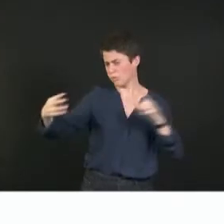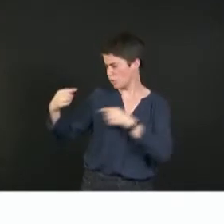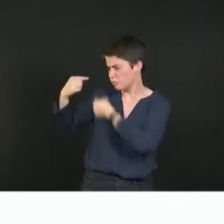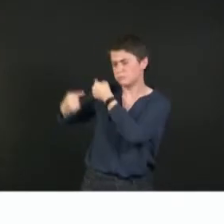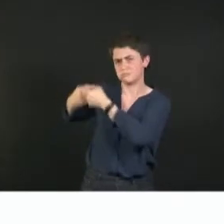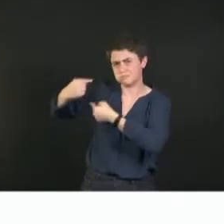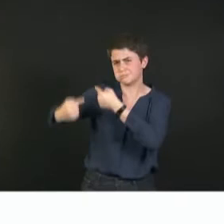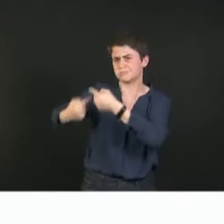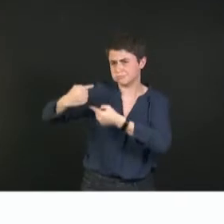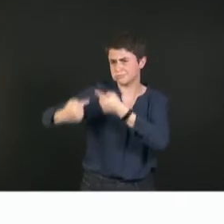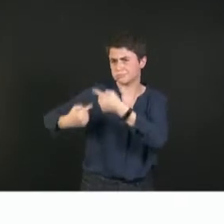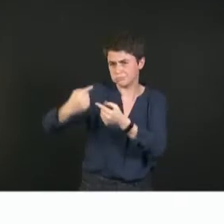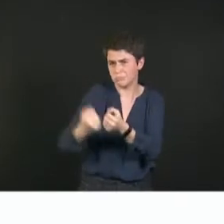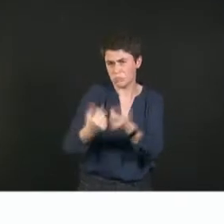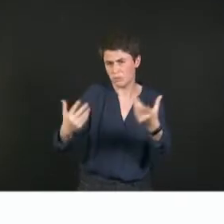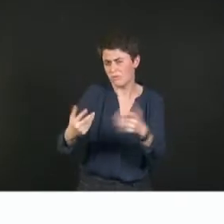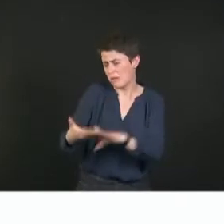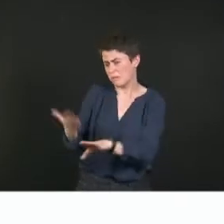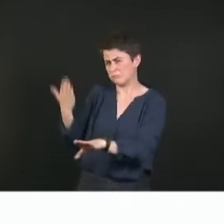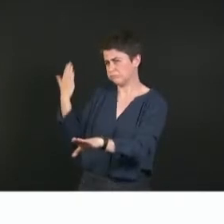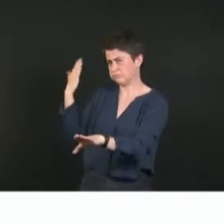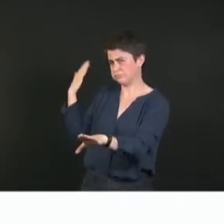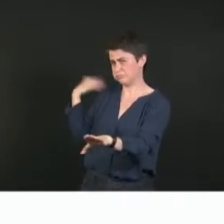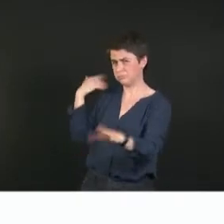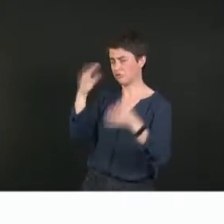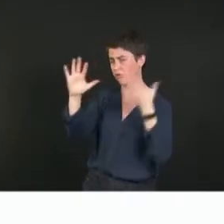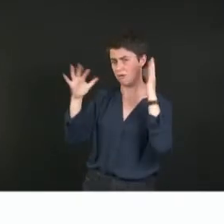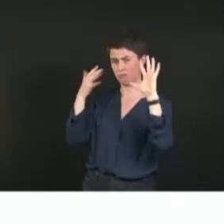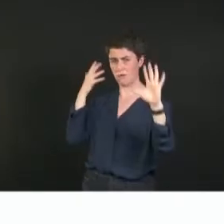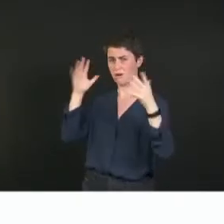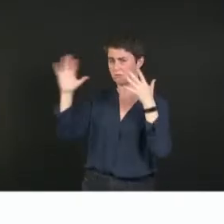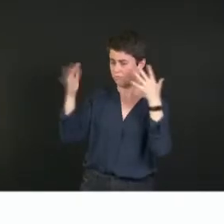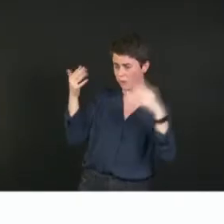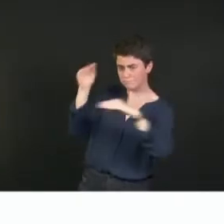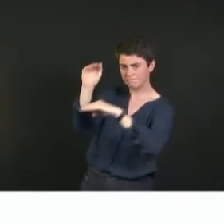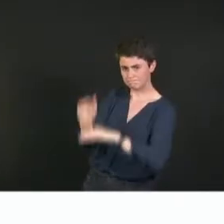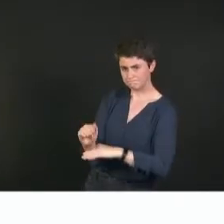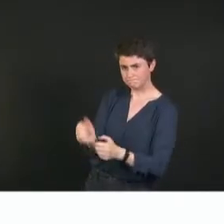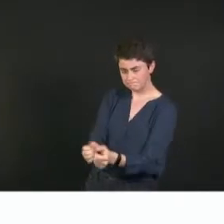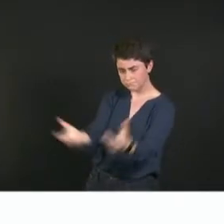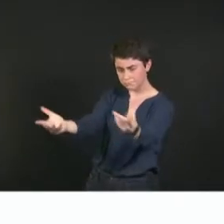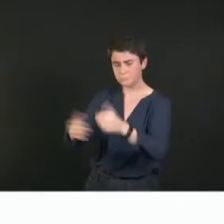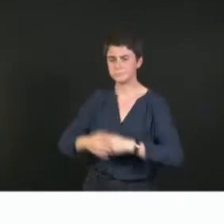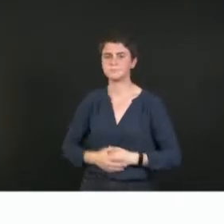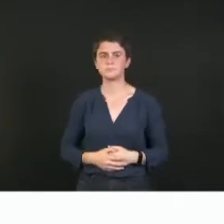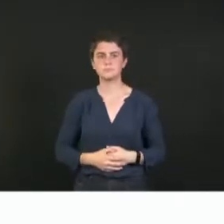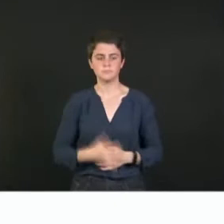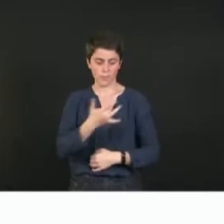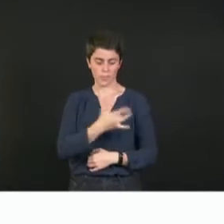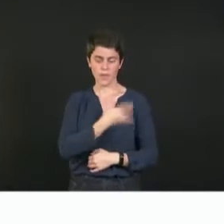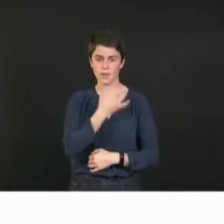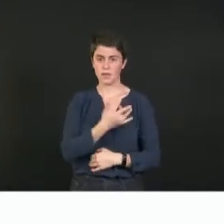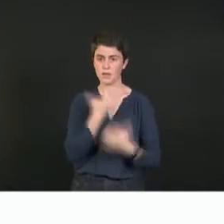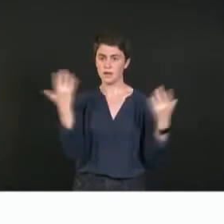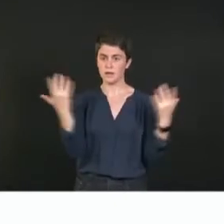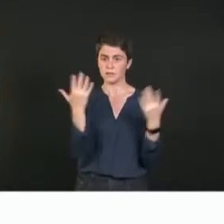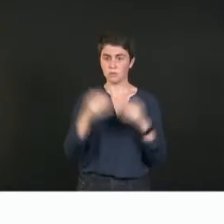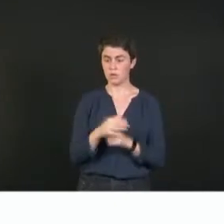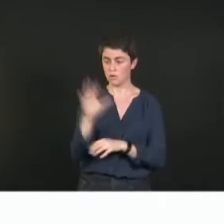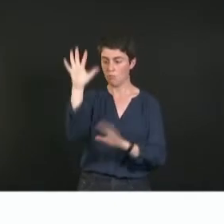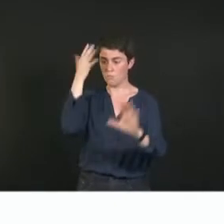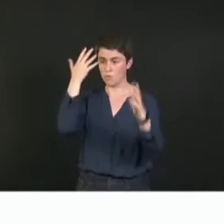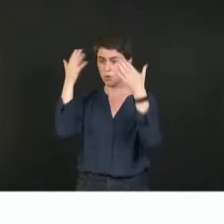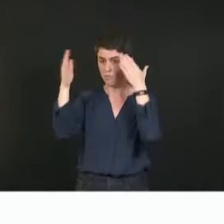longtemps maintenant que la métropole travaille sur ces sujets. Et l'intérêt, en fait, c'est de pouvoir placer la forêt dans sa